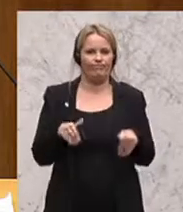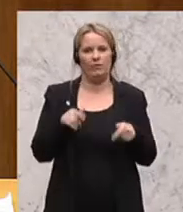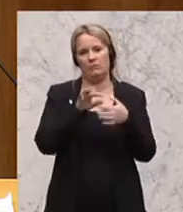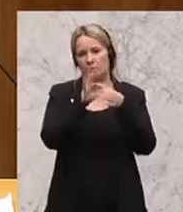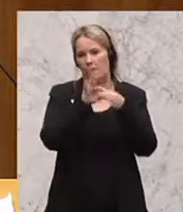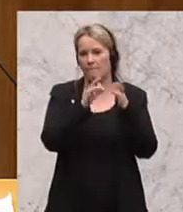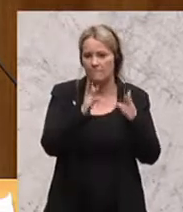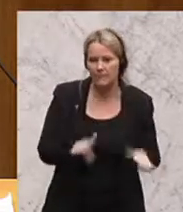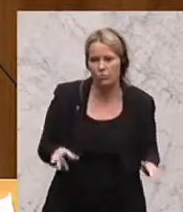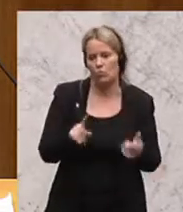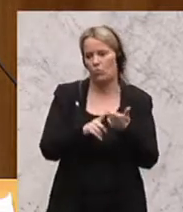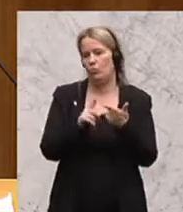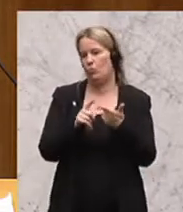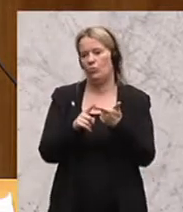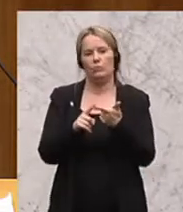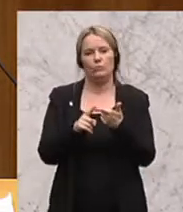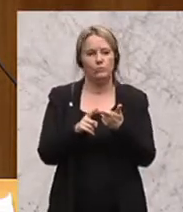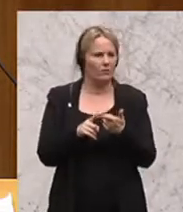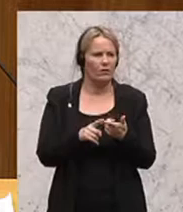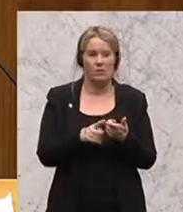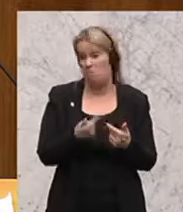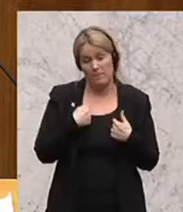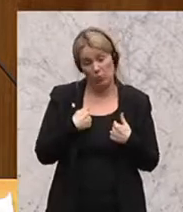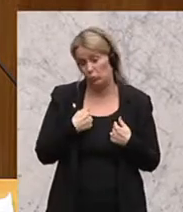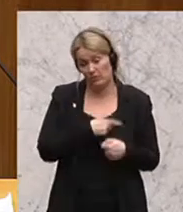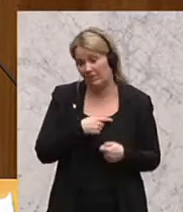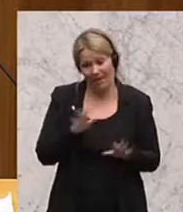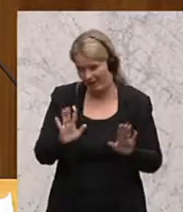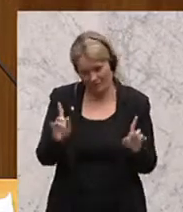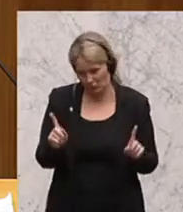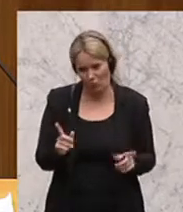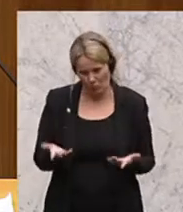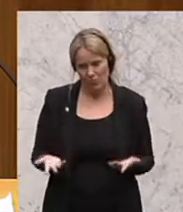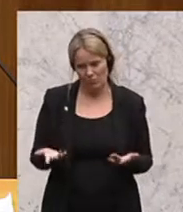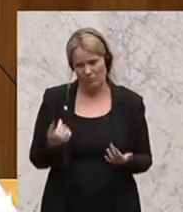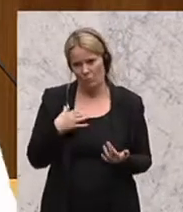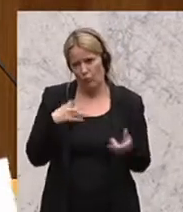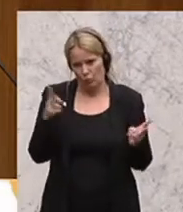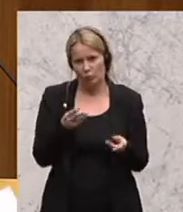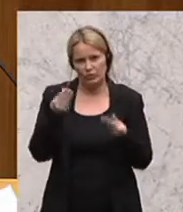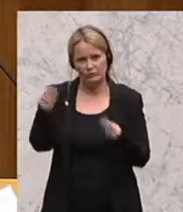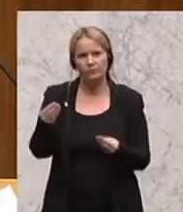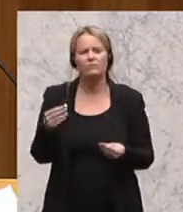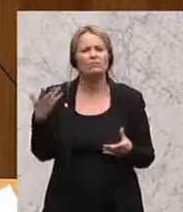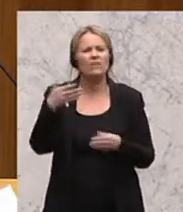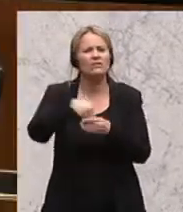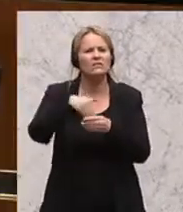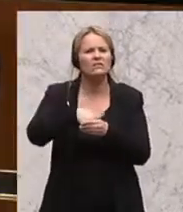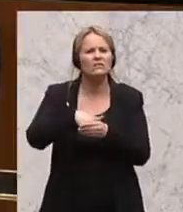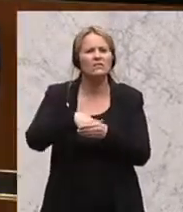Pensionen geht, wenn es bei uns ist gar nicht so. Und das darf ich Ihnen auch noch einmal kurz mitbringen. Aber was ist aus